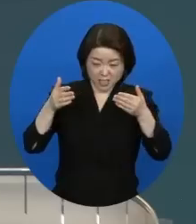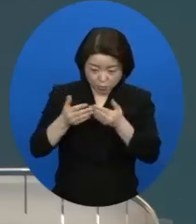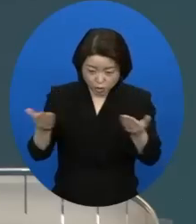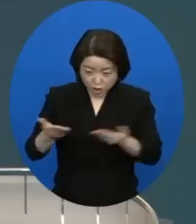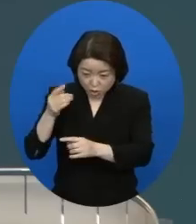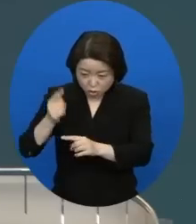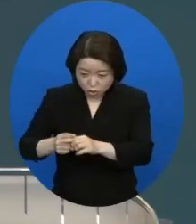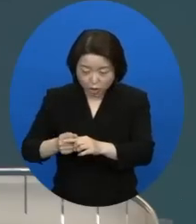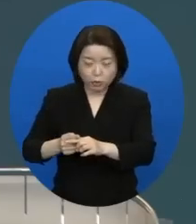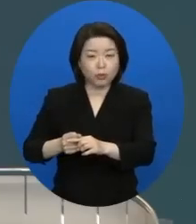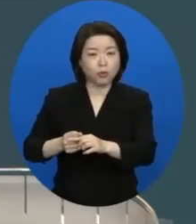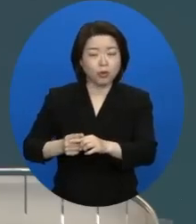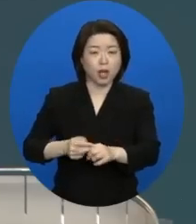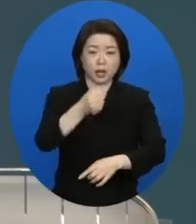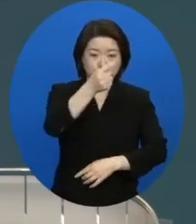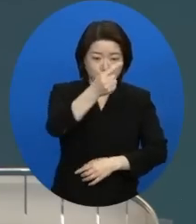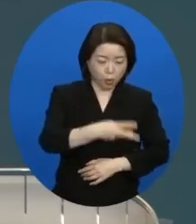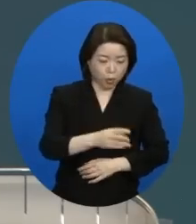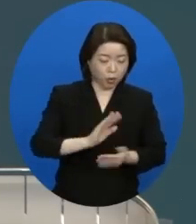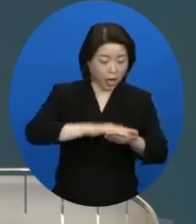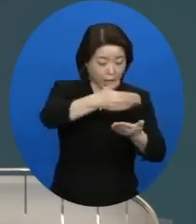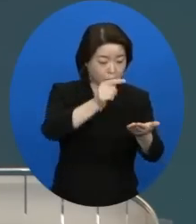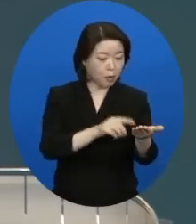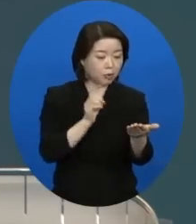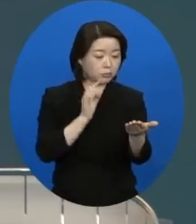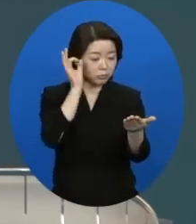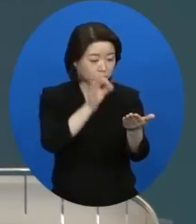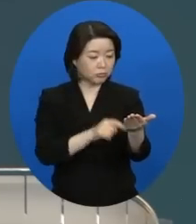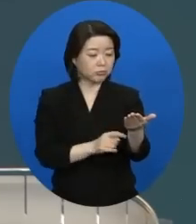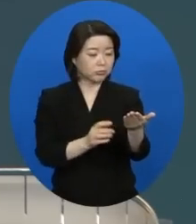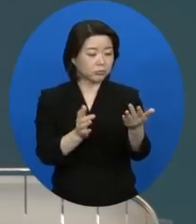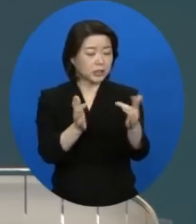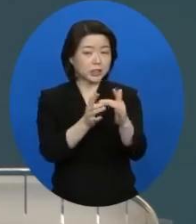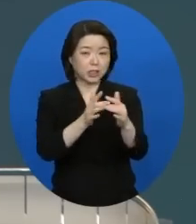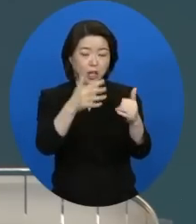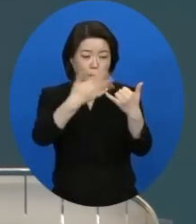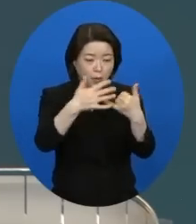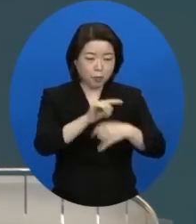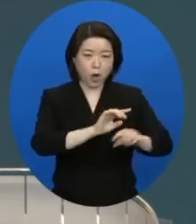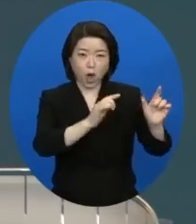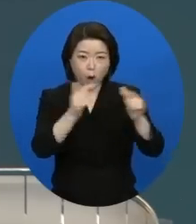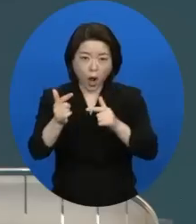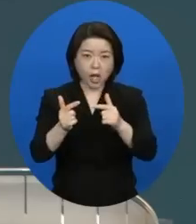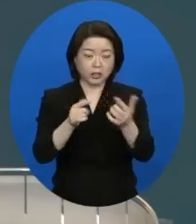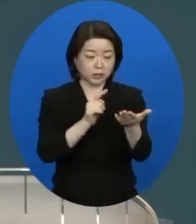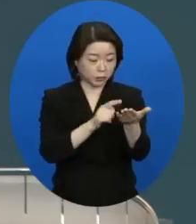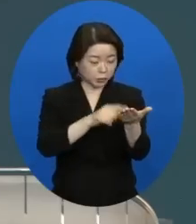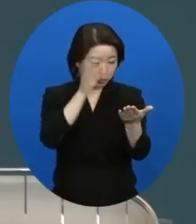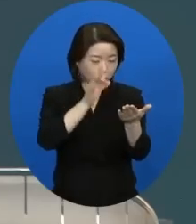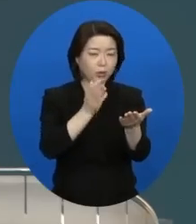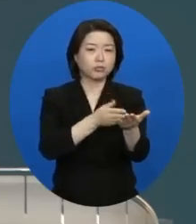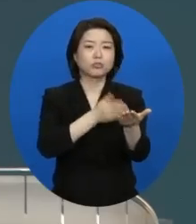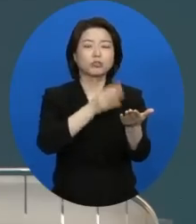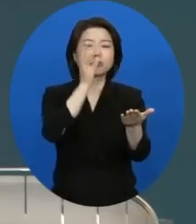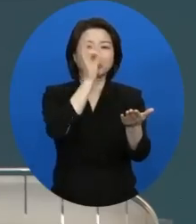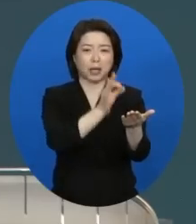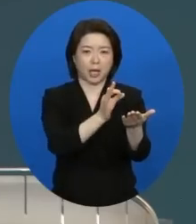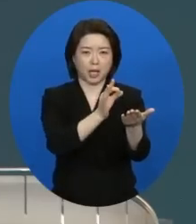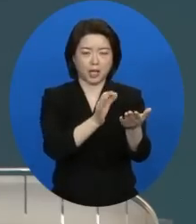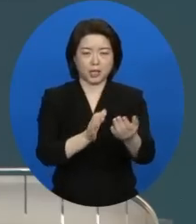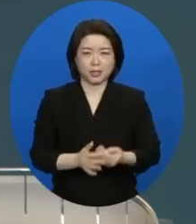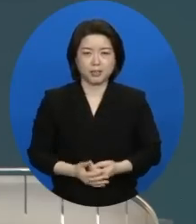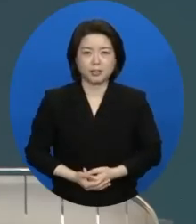집중하여 일하다가도 몇 번씩 휴대폰을 열어 SNS나 포털 사이트에 들어가 뉴스를 검색하기도